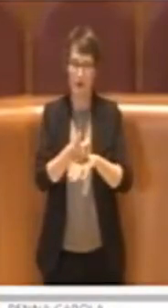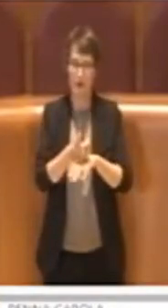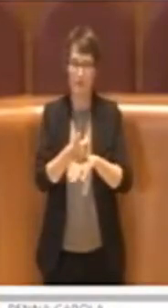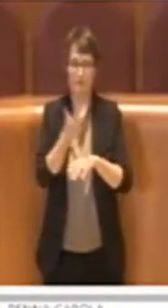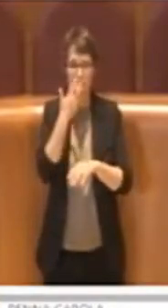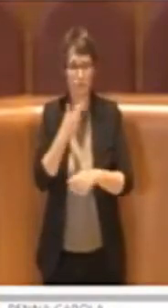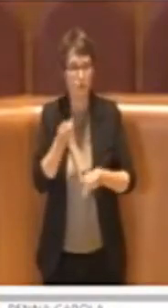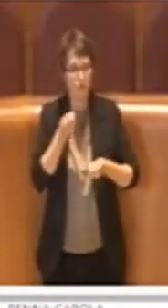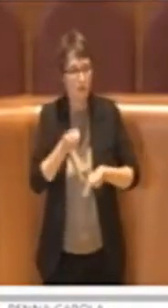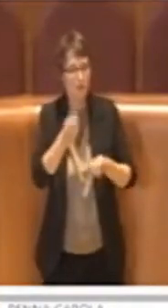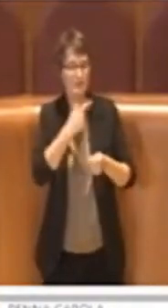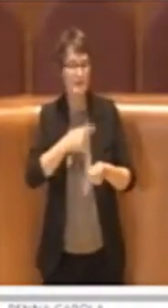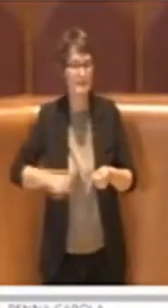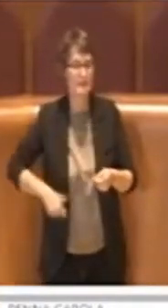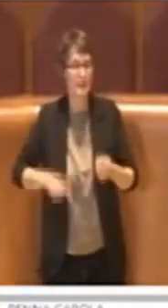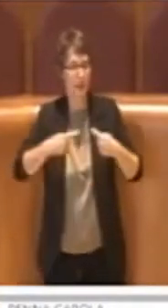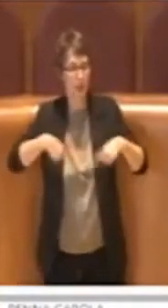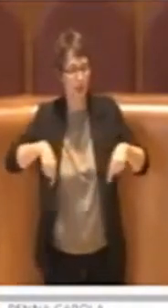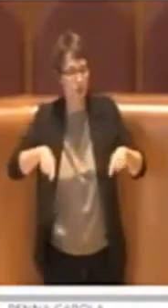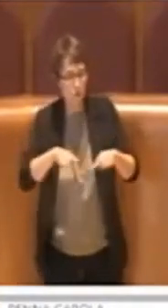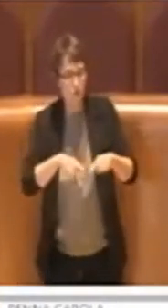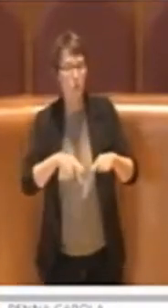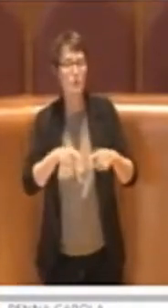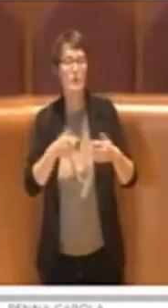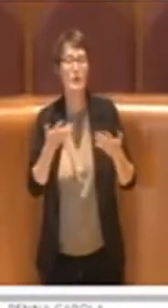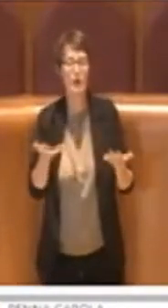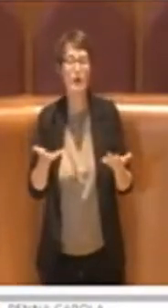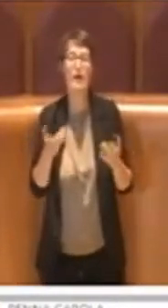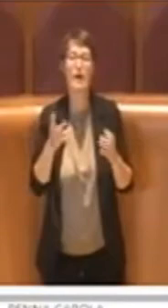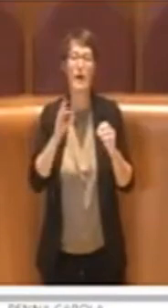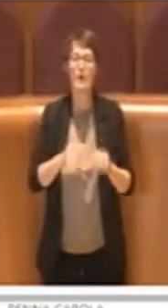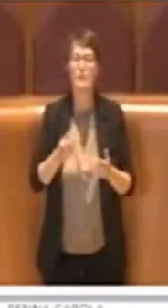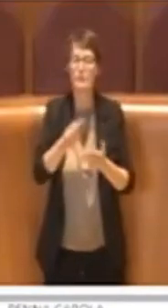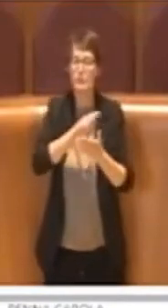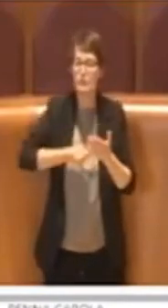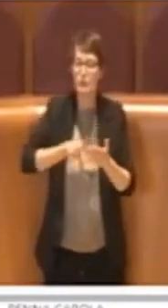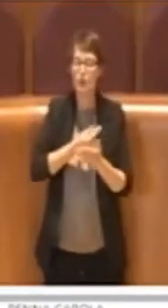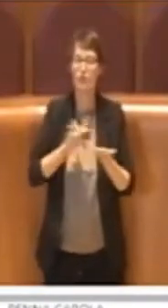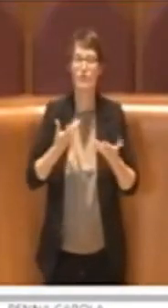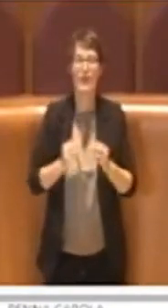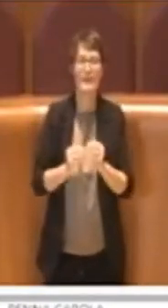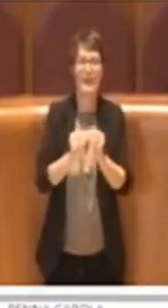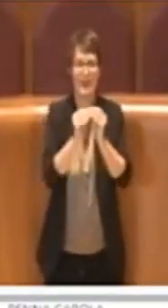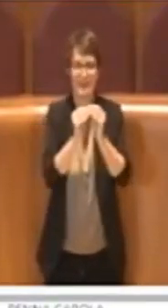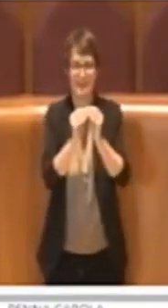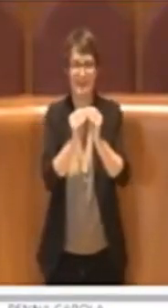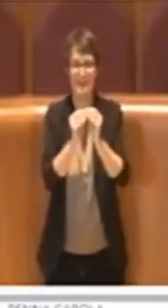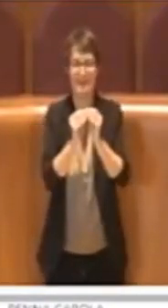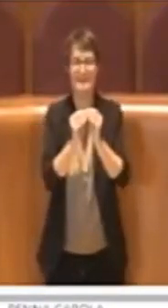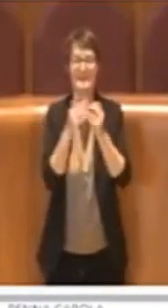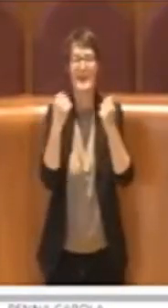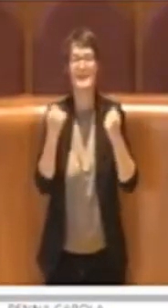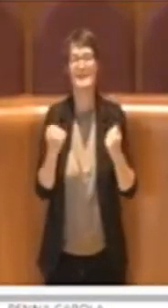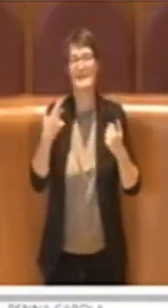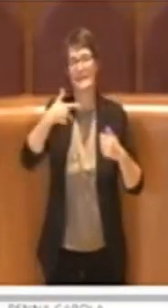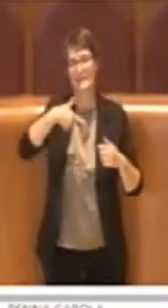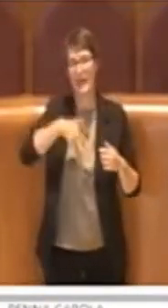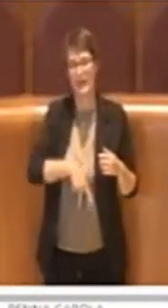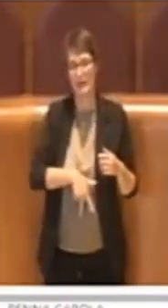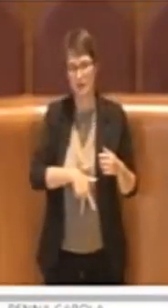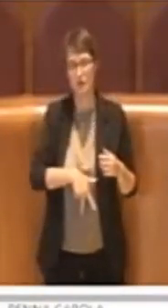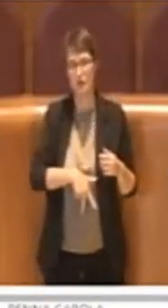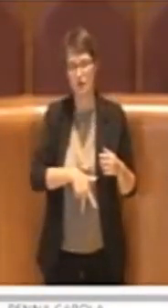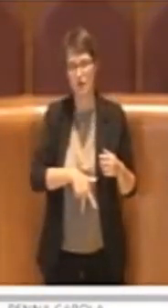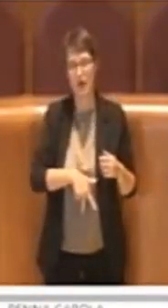impegna Sindaco e Giunta affinché nelle realizzazioni di edilizia residenziale sociale di cui l'avviso pubblico citato in premessa si consegua